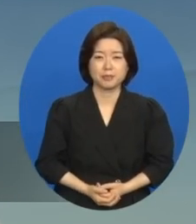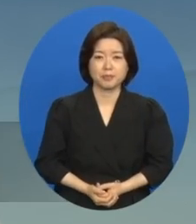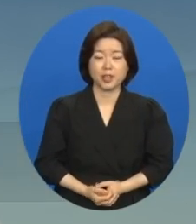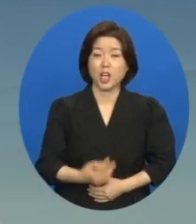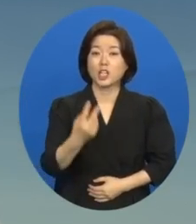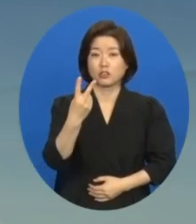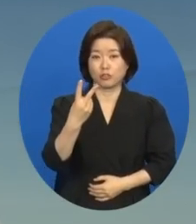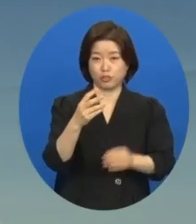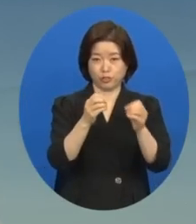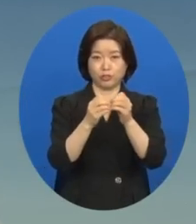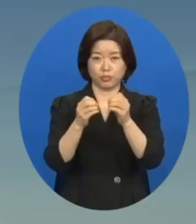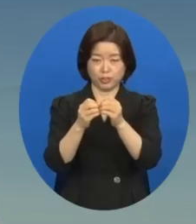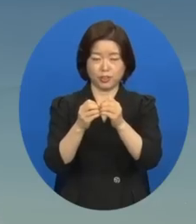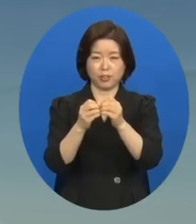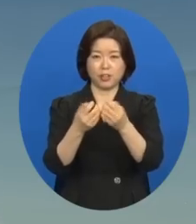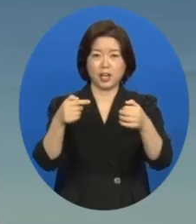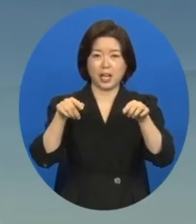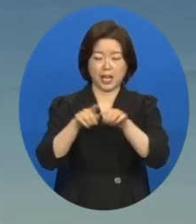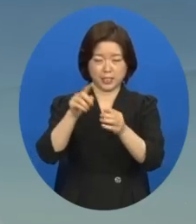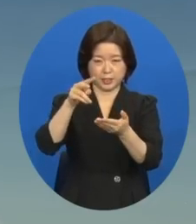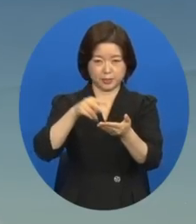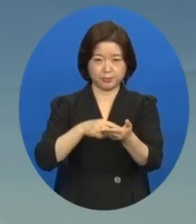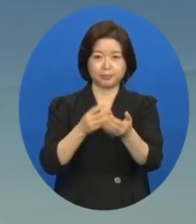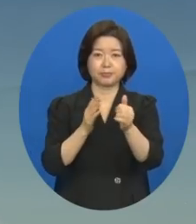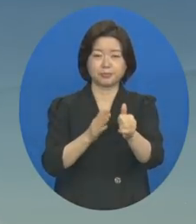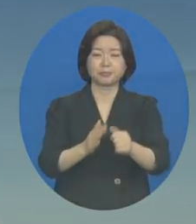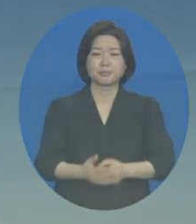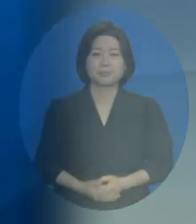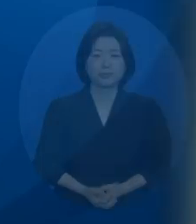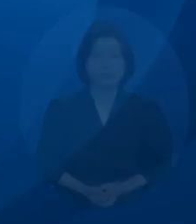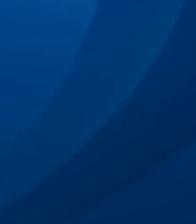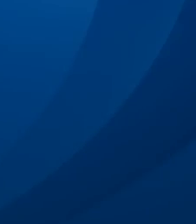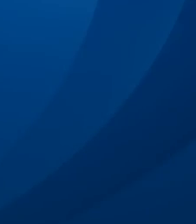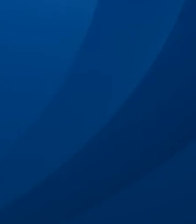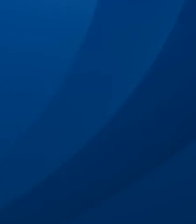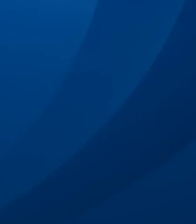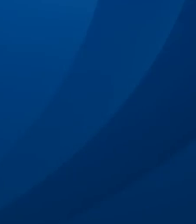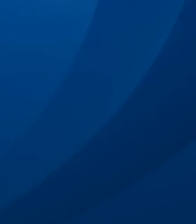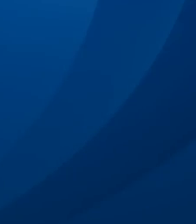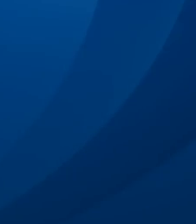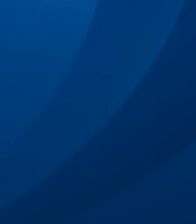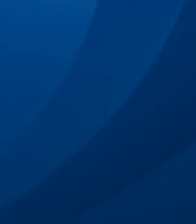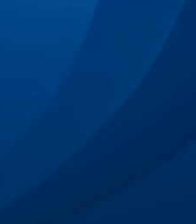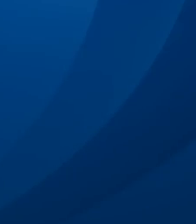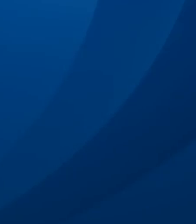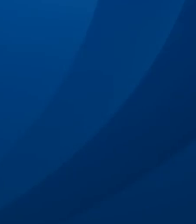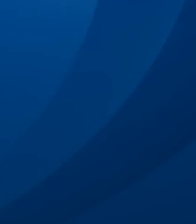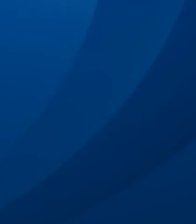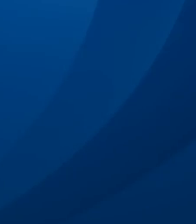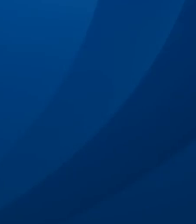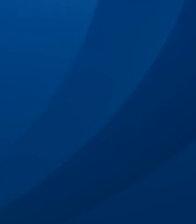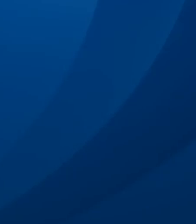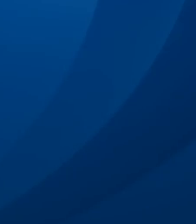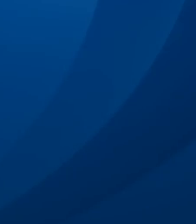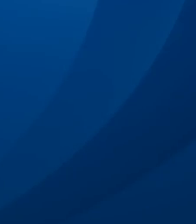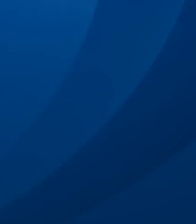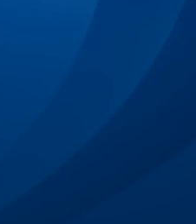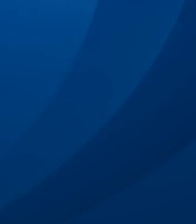두 절 말씀을 함께 보도록 하겠습니다. 제가 읽도록 하겠습니다.